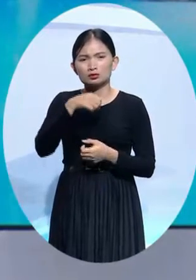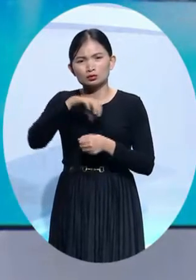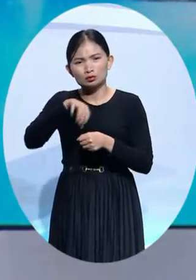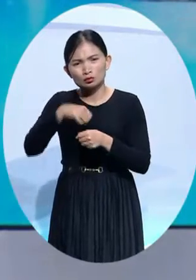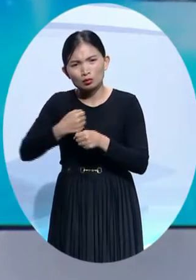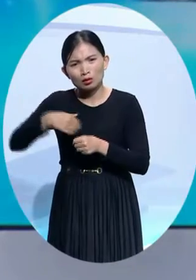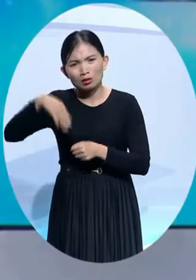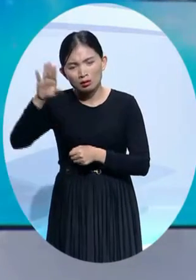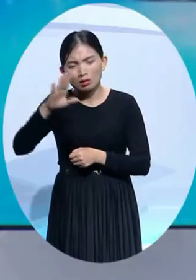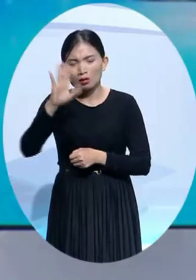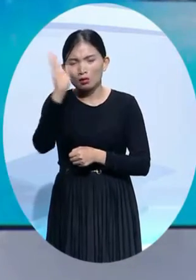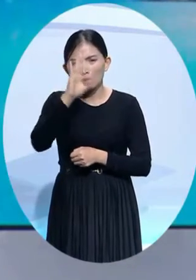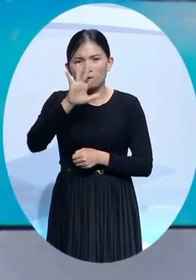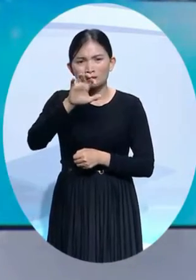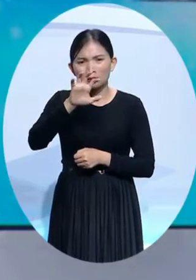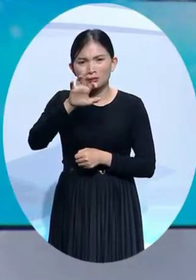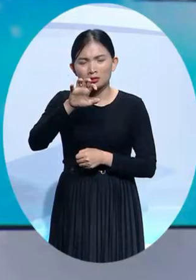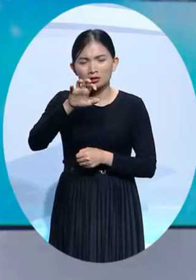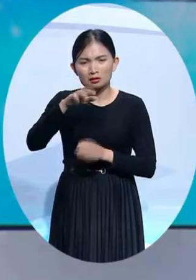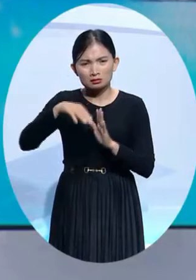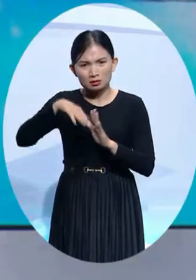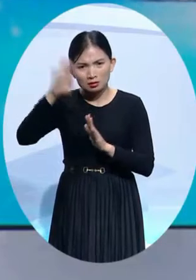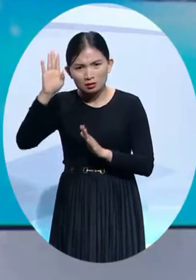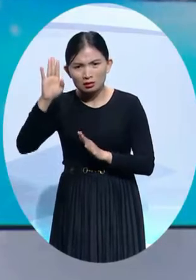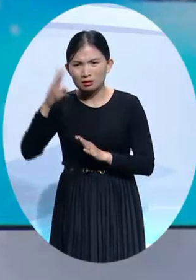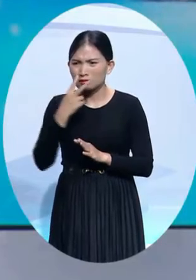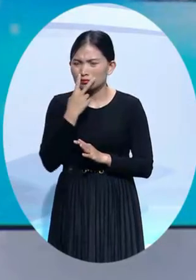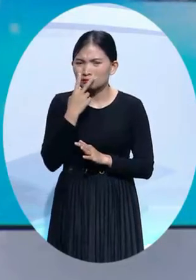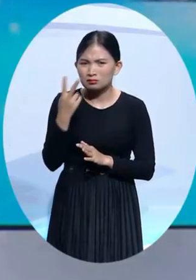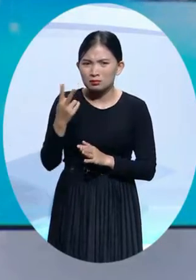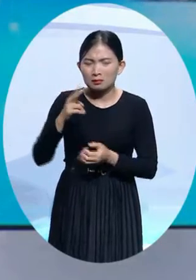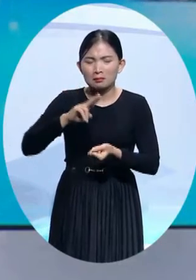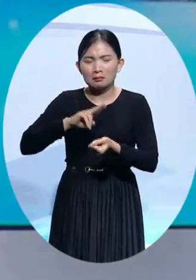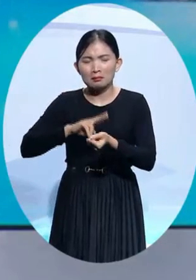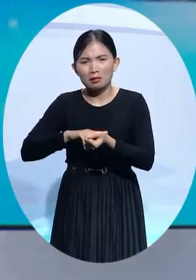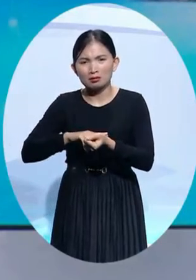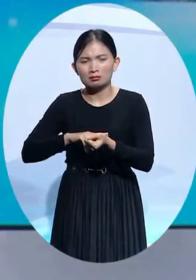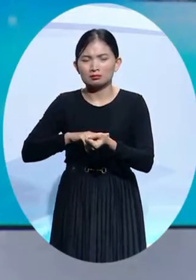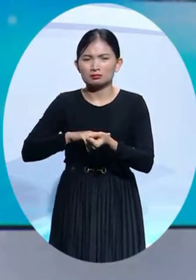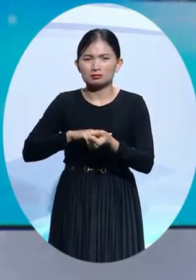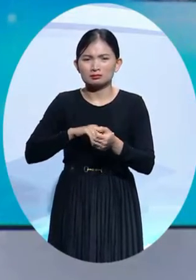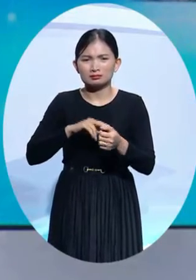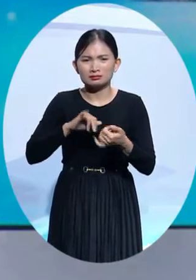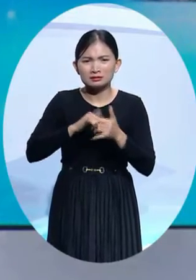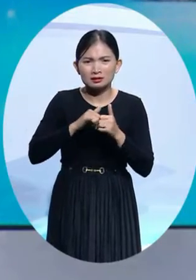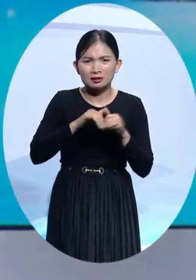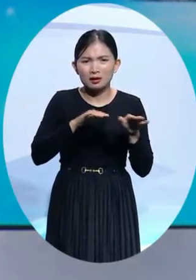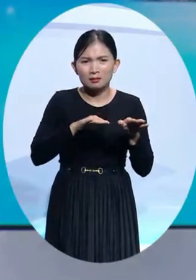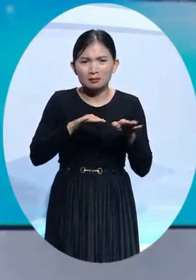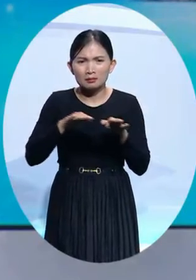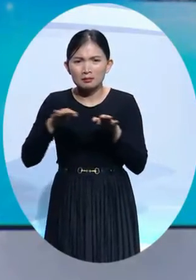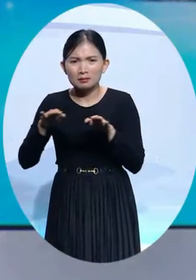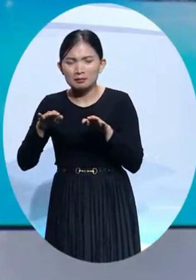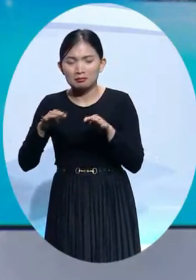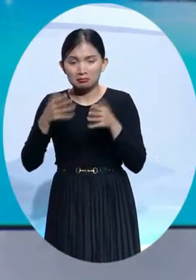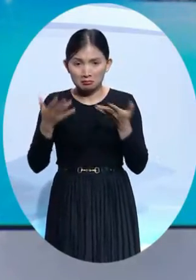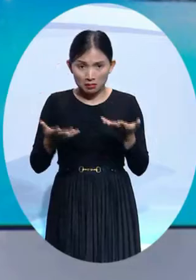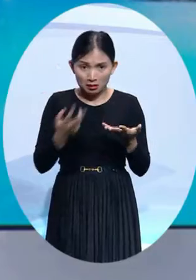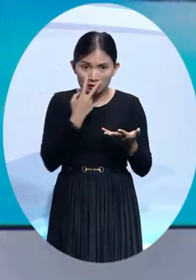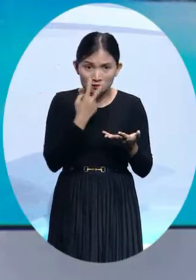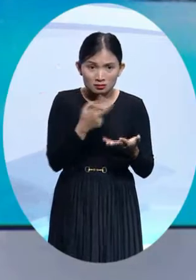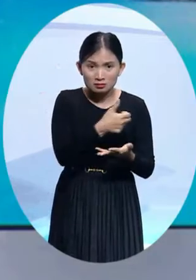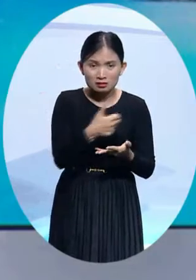gian. Bệnh thường diễn biến chậm, khó nhận biết và đang có xu hướng trẻ hóa do môi trường sống, thói quen sinh hoạt không lành mạnh. Phát hiện